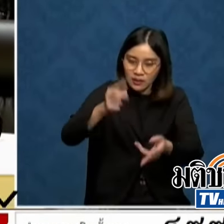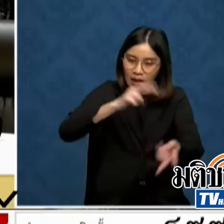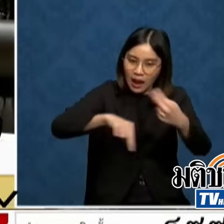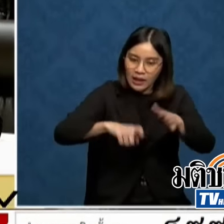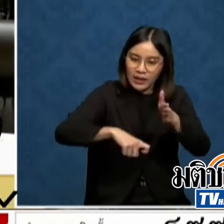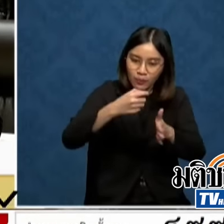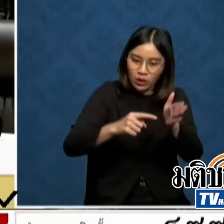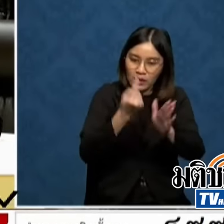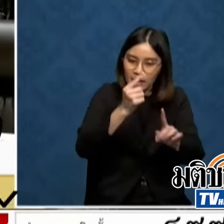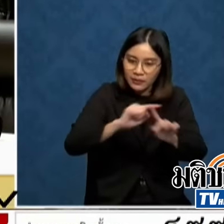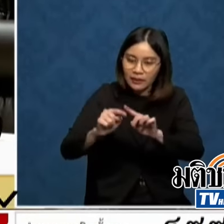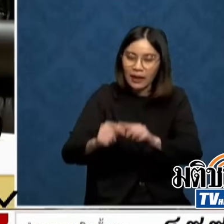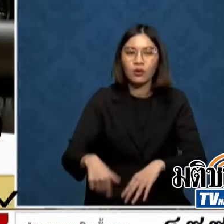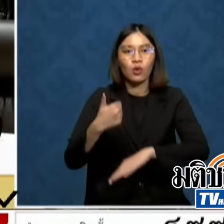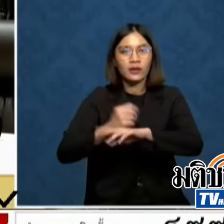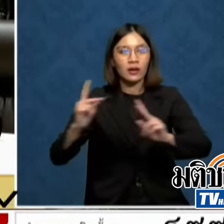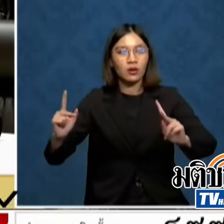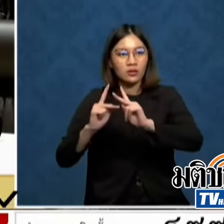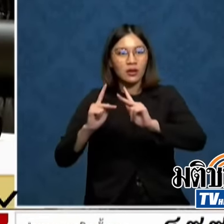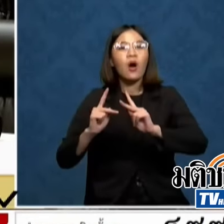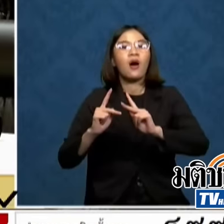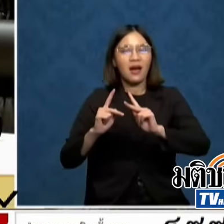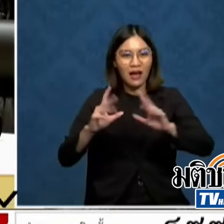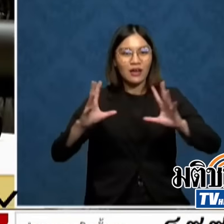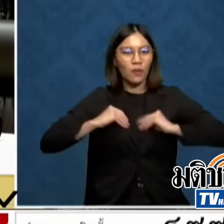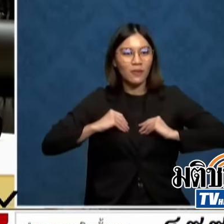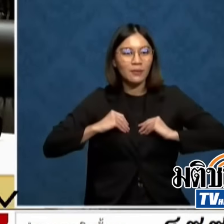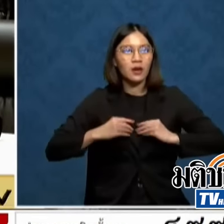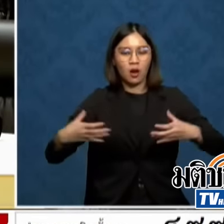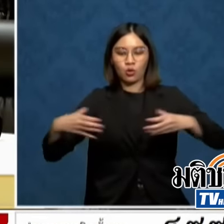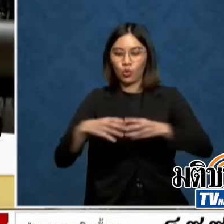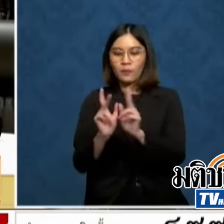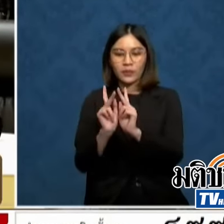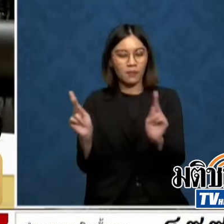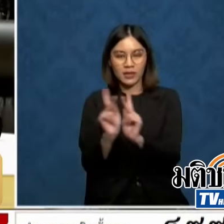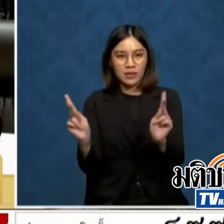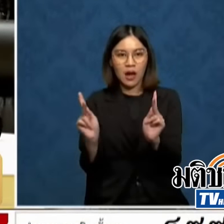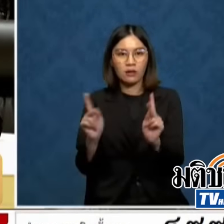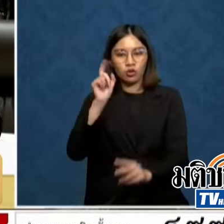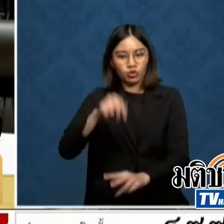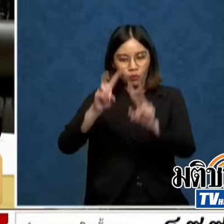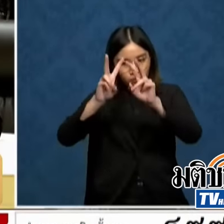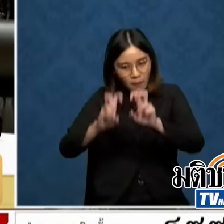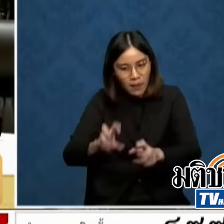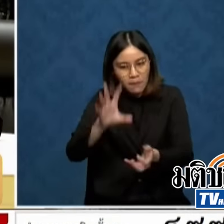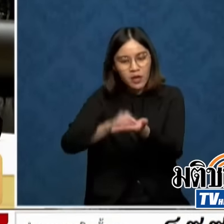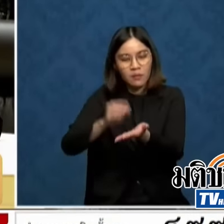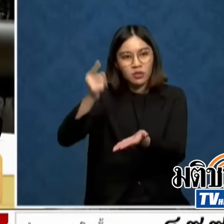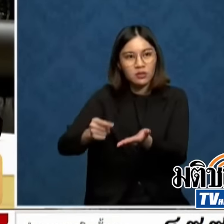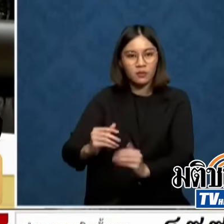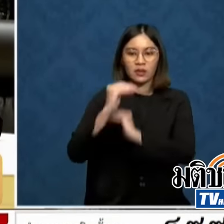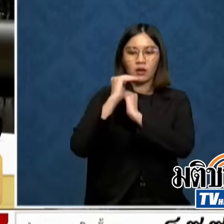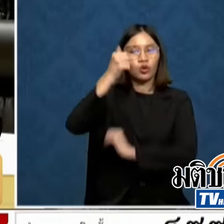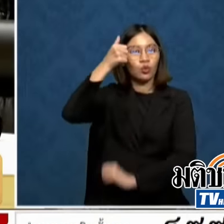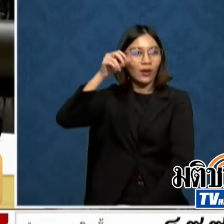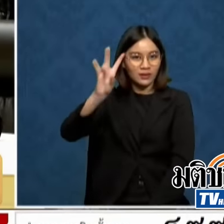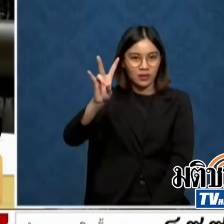หาต้นตอให้ได้ท่านรัฐมนตรีก็รับลูกทันทีบอกว่าตั้งคณะกรรมการต้องสืบหาข้อเท็จจริงภายใน